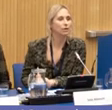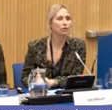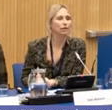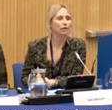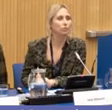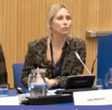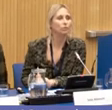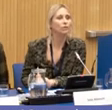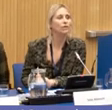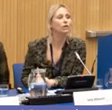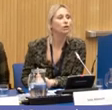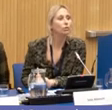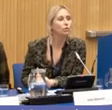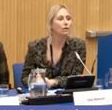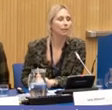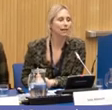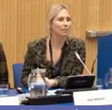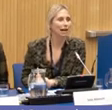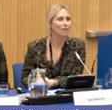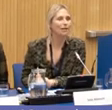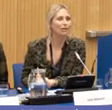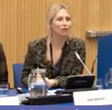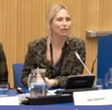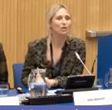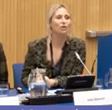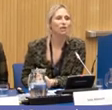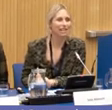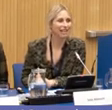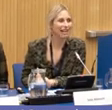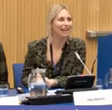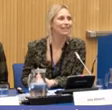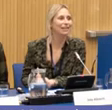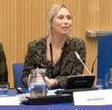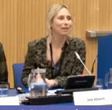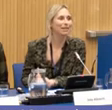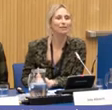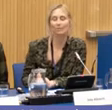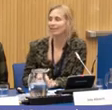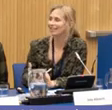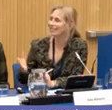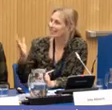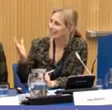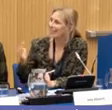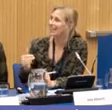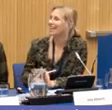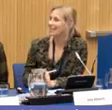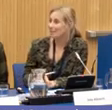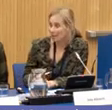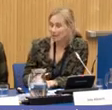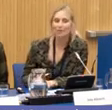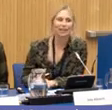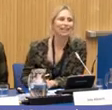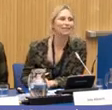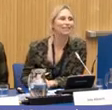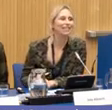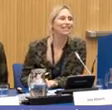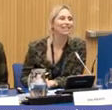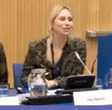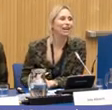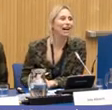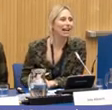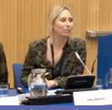mit unterschiedlichen Bedürfnissen gut gemeinsam arbeiten können. Und das kann keiner besser vermitteln als